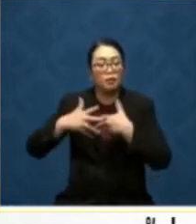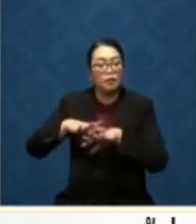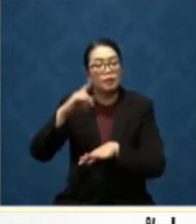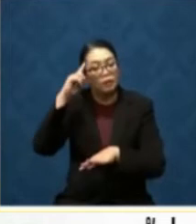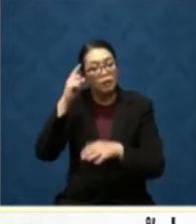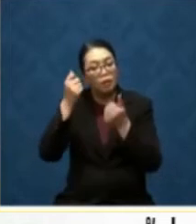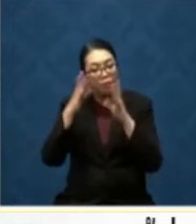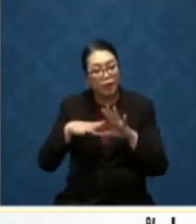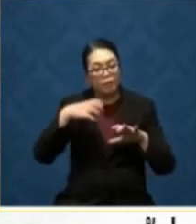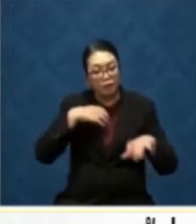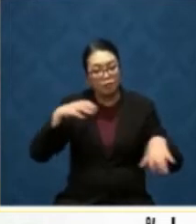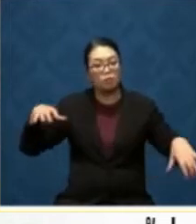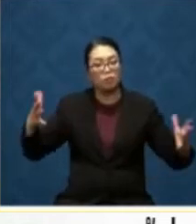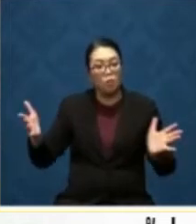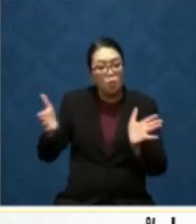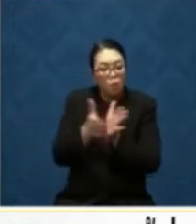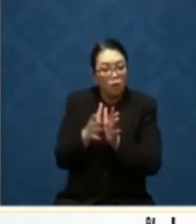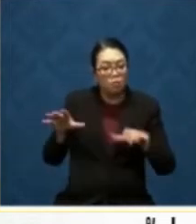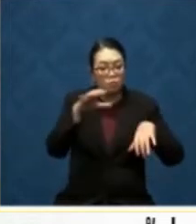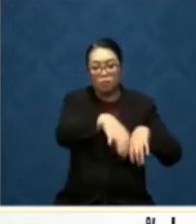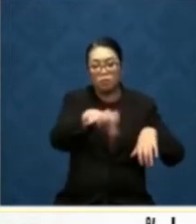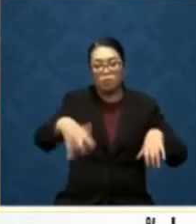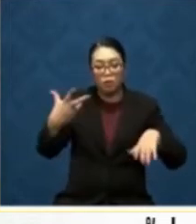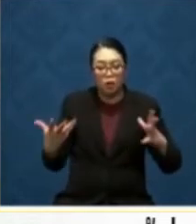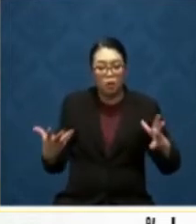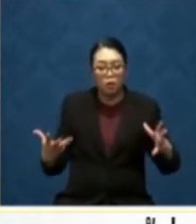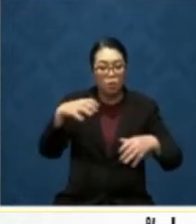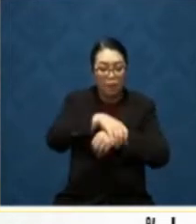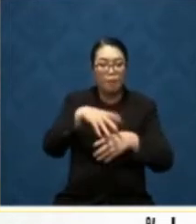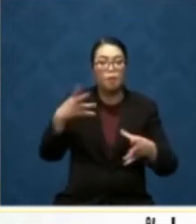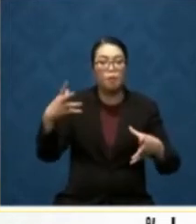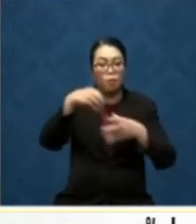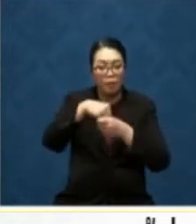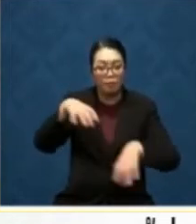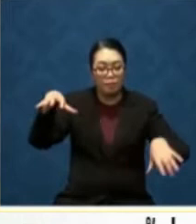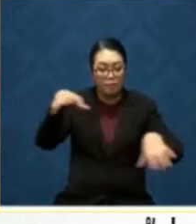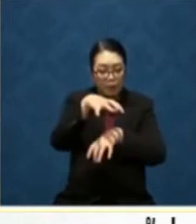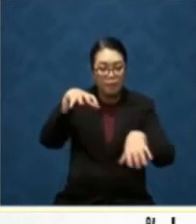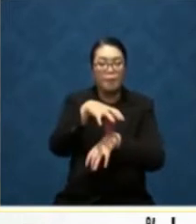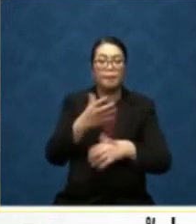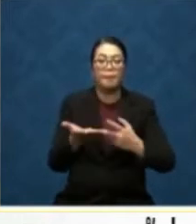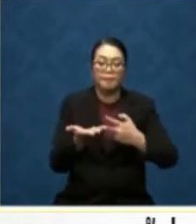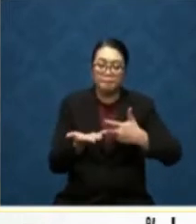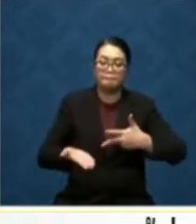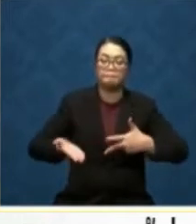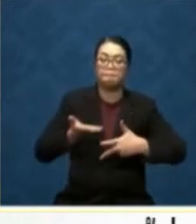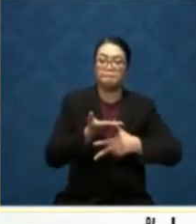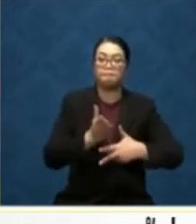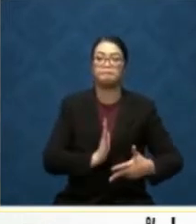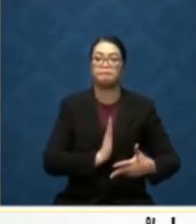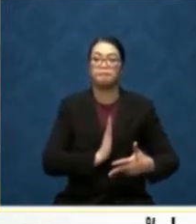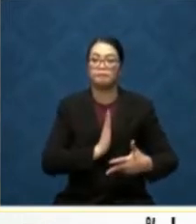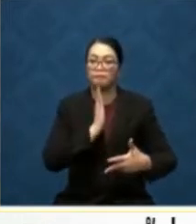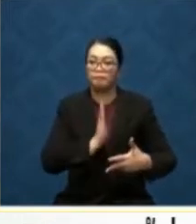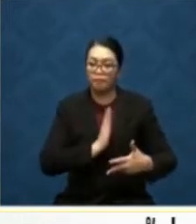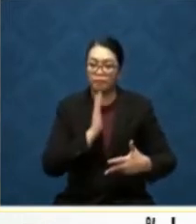ได้รวมกันคิดออกแบบว่าเราจะตองดำเดินการยกฐานะ หรอปรบปรงสถ